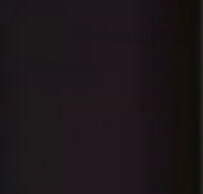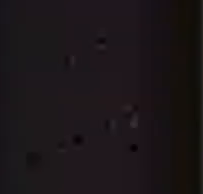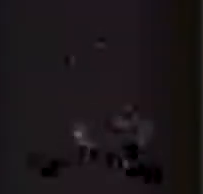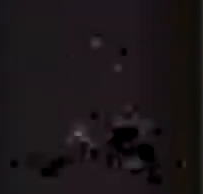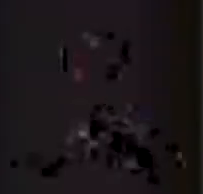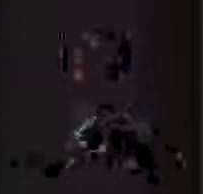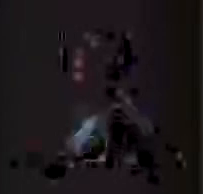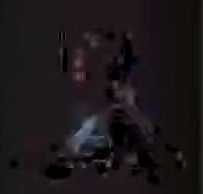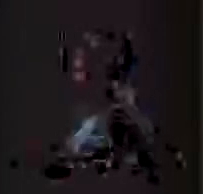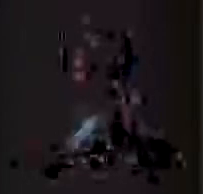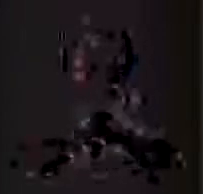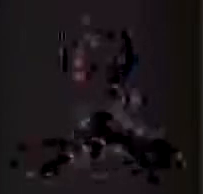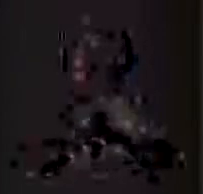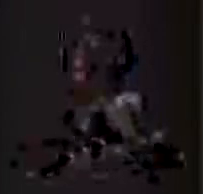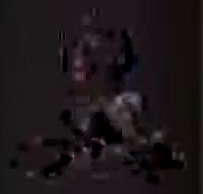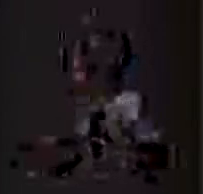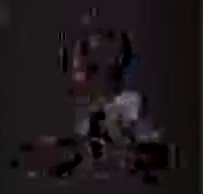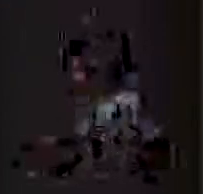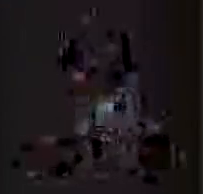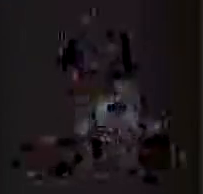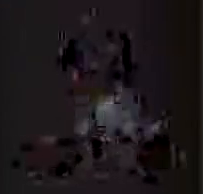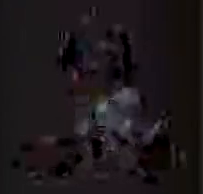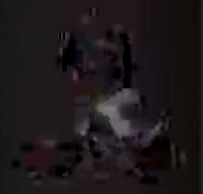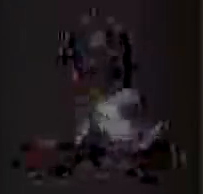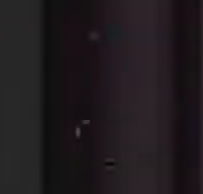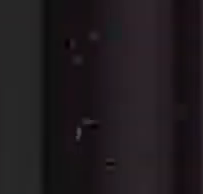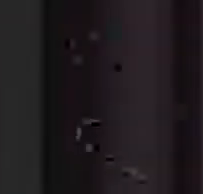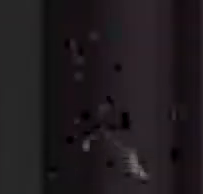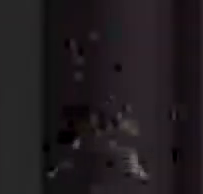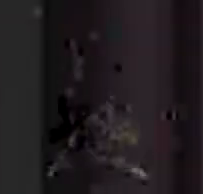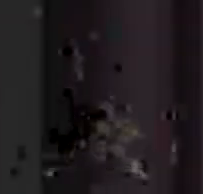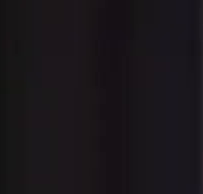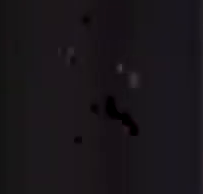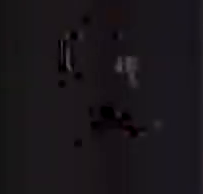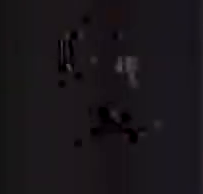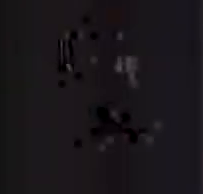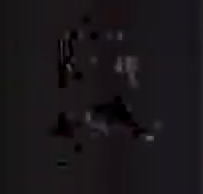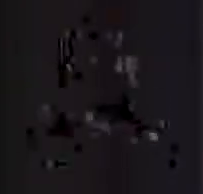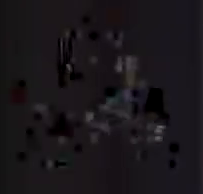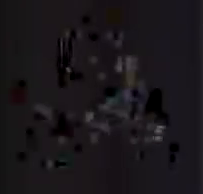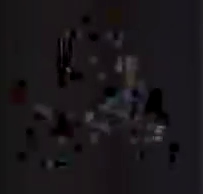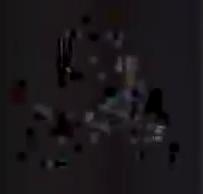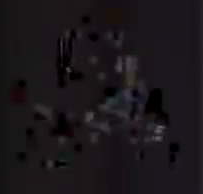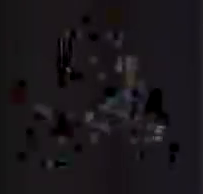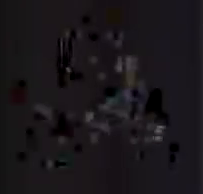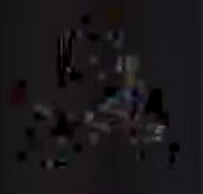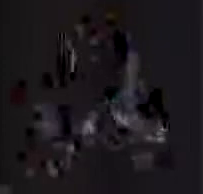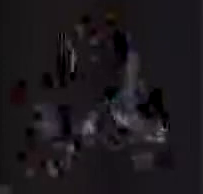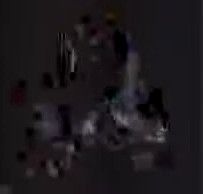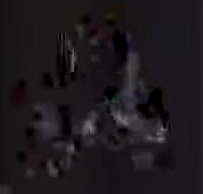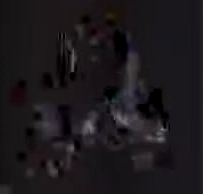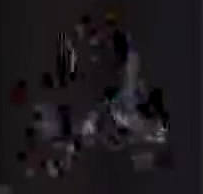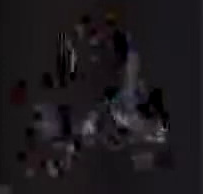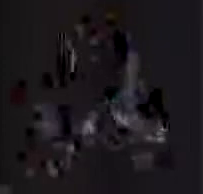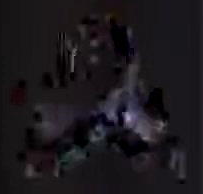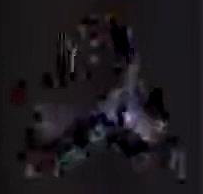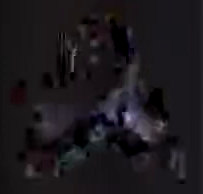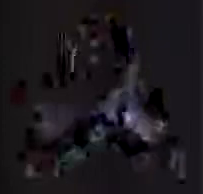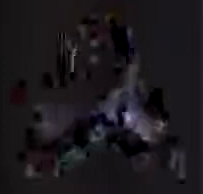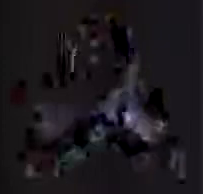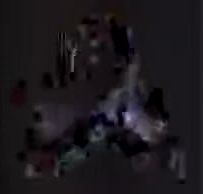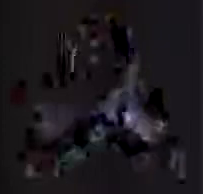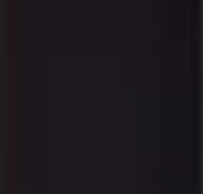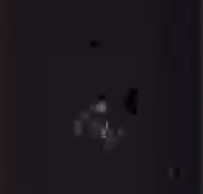රාජපක්ෂ ජනාධිපතිතුමා කොතෙක් දුරට කටයුතු කෙරුවද උතුරු නැගෙනහිර යා කෙරුවද උතුරේ දරුවට ඕන කරන